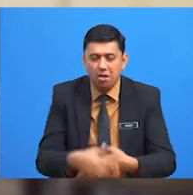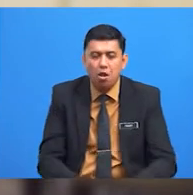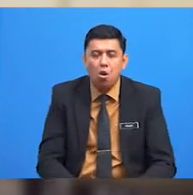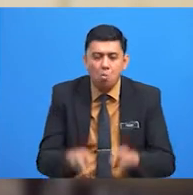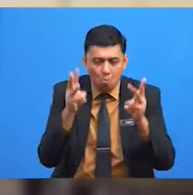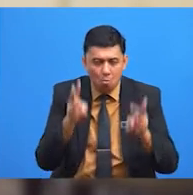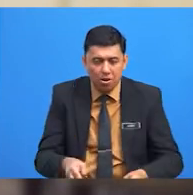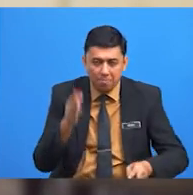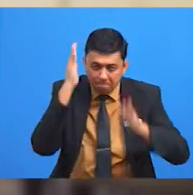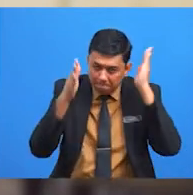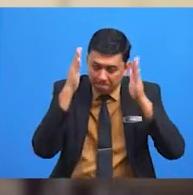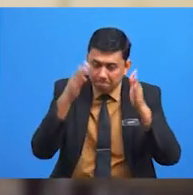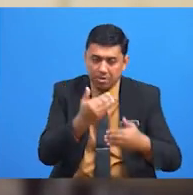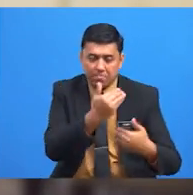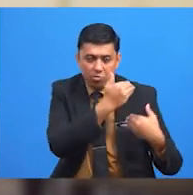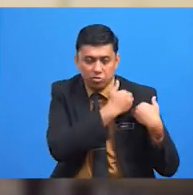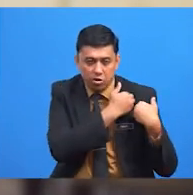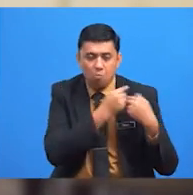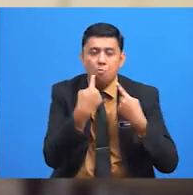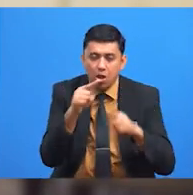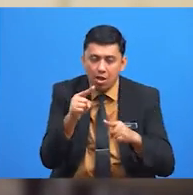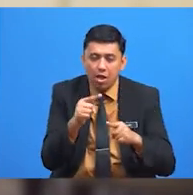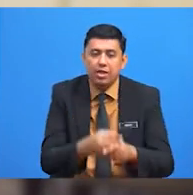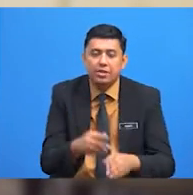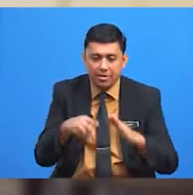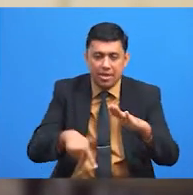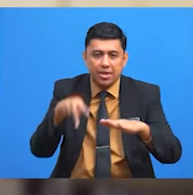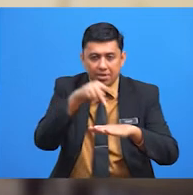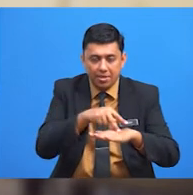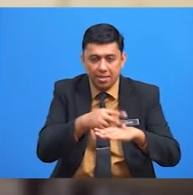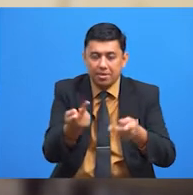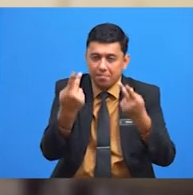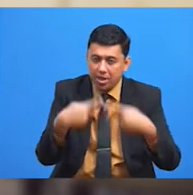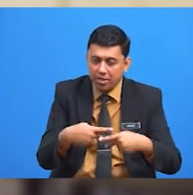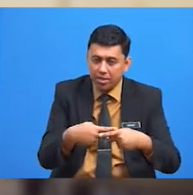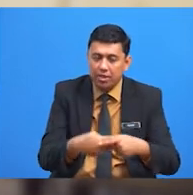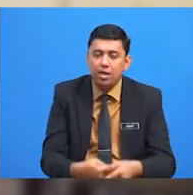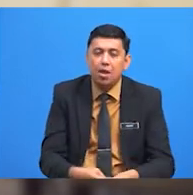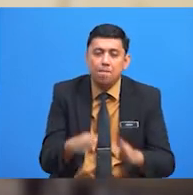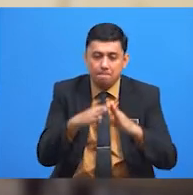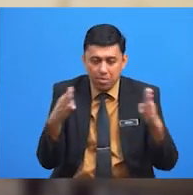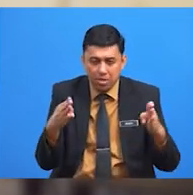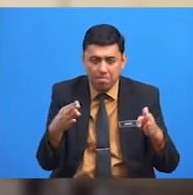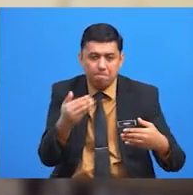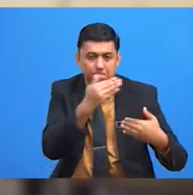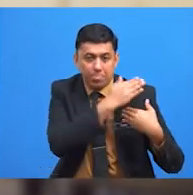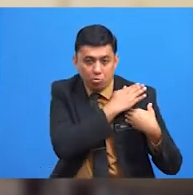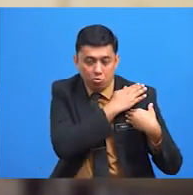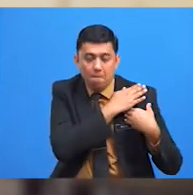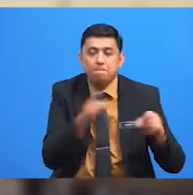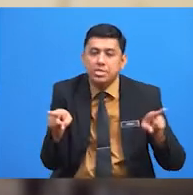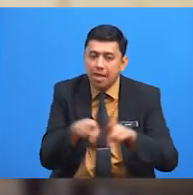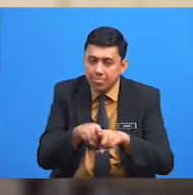Malaysia, tanggungjawab untuk menaikkan kembali martabat bahasa harus dipikul